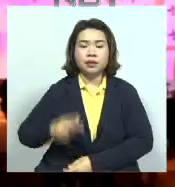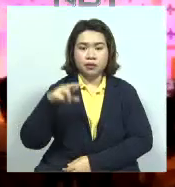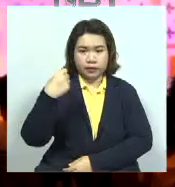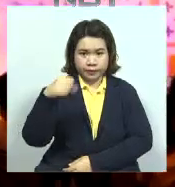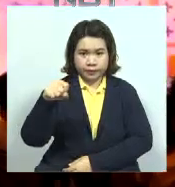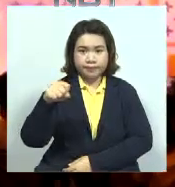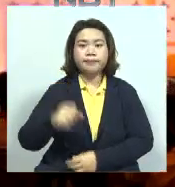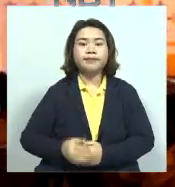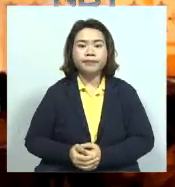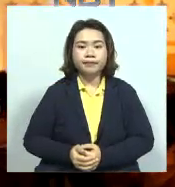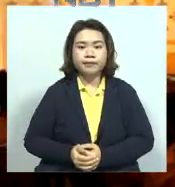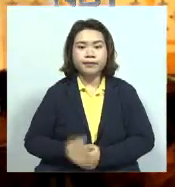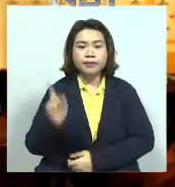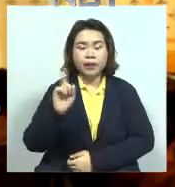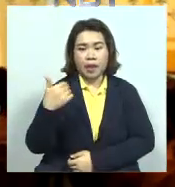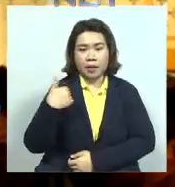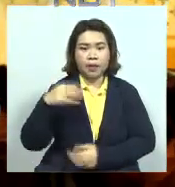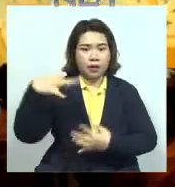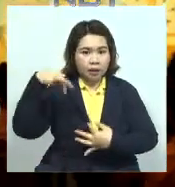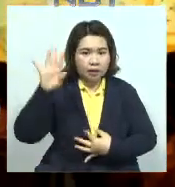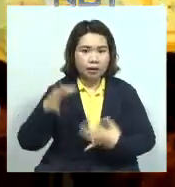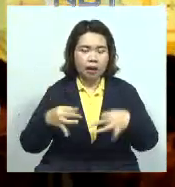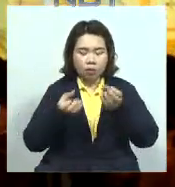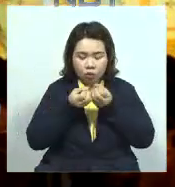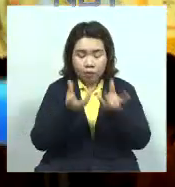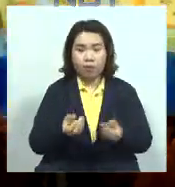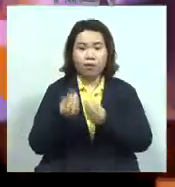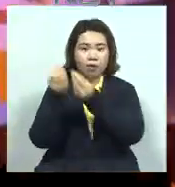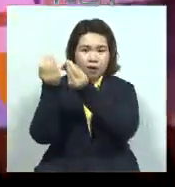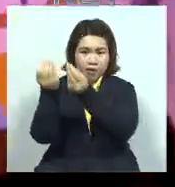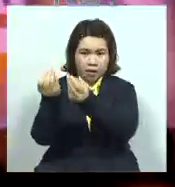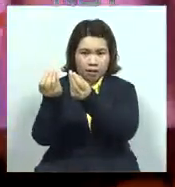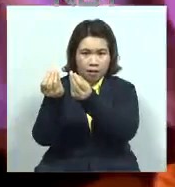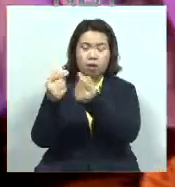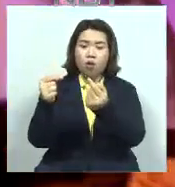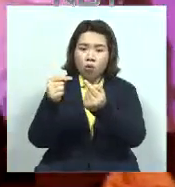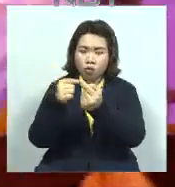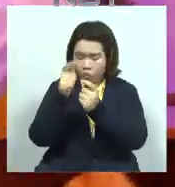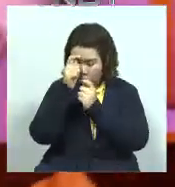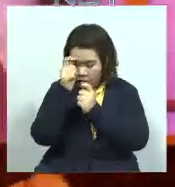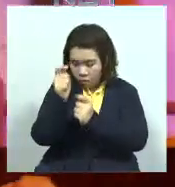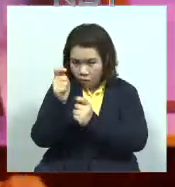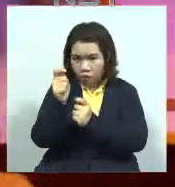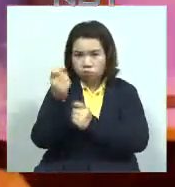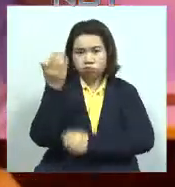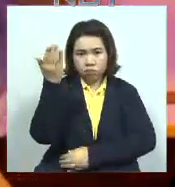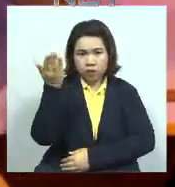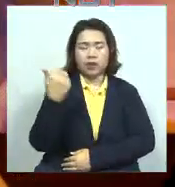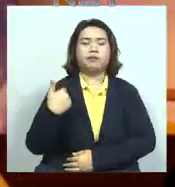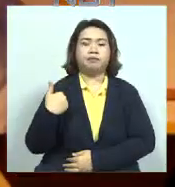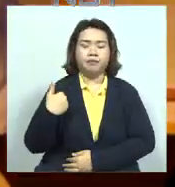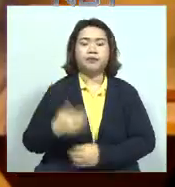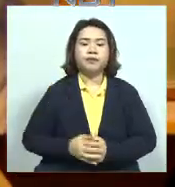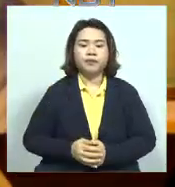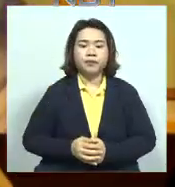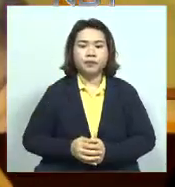เกล้าเจ้าอยู่หัวโดยจัดแสดงรำถวายพระพรการแสดงชุดสดิสดุดีองค์ราชันมิ่งขวัญประชาการแส